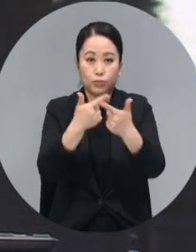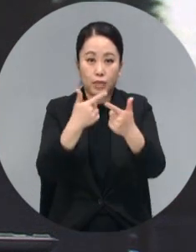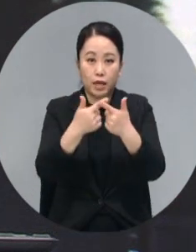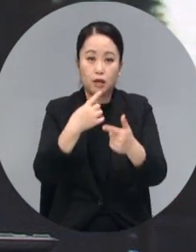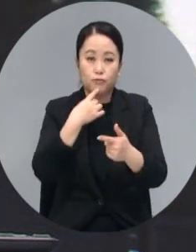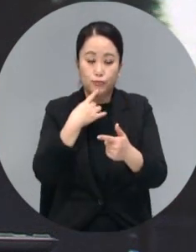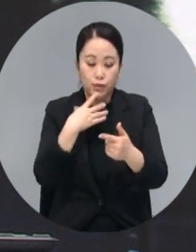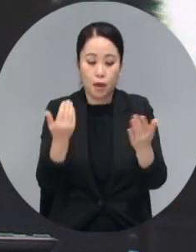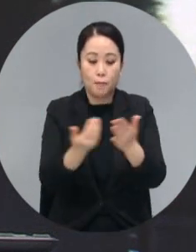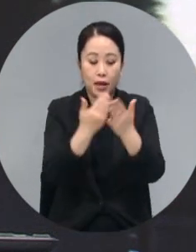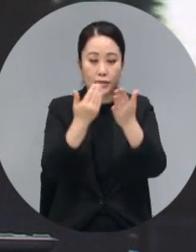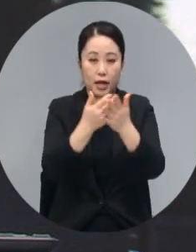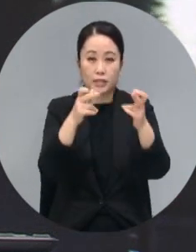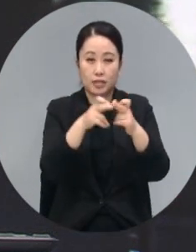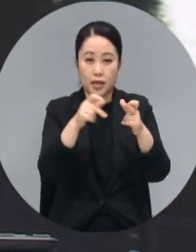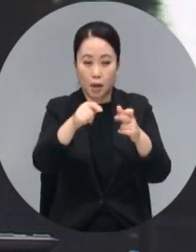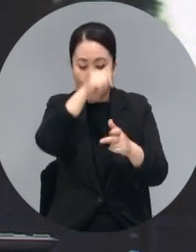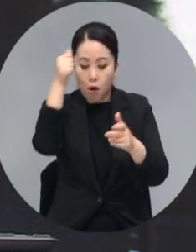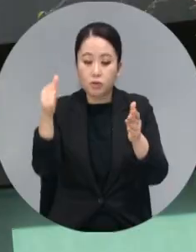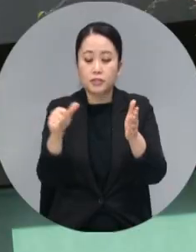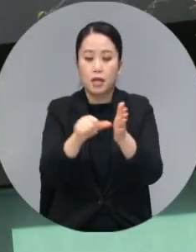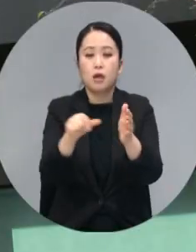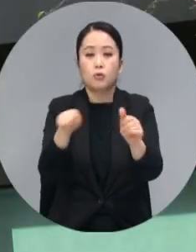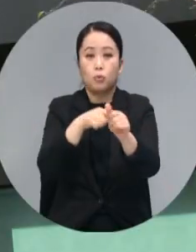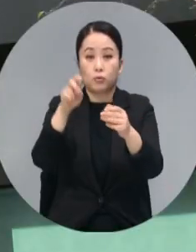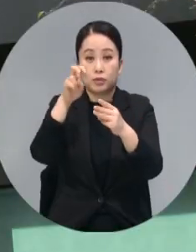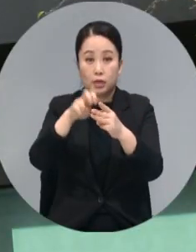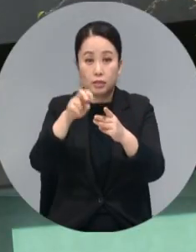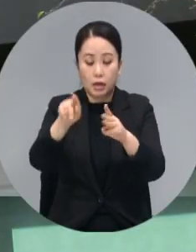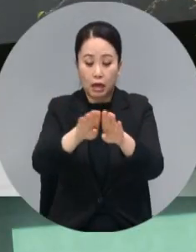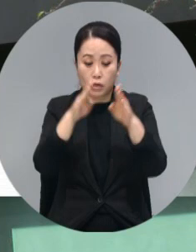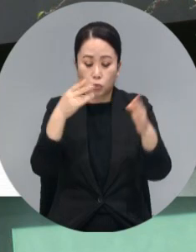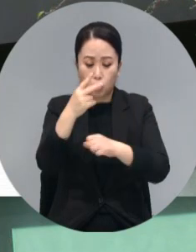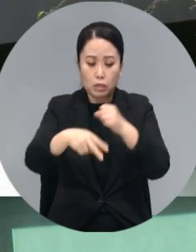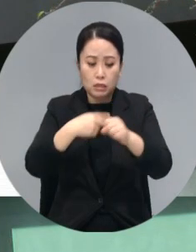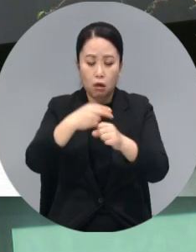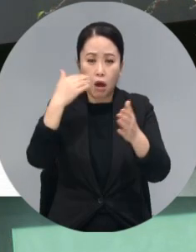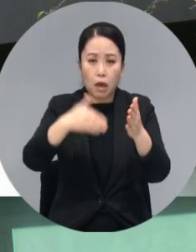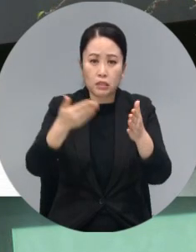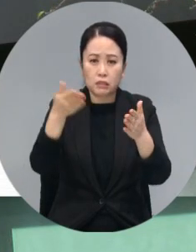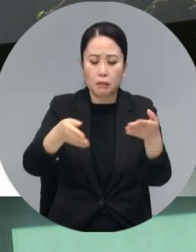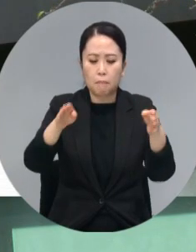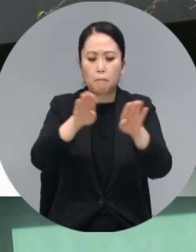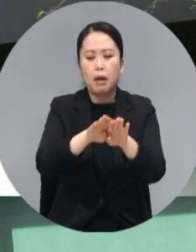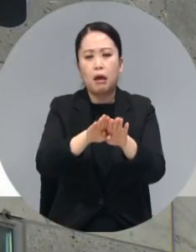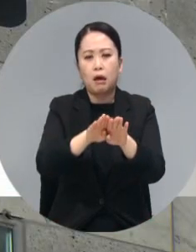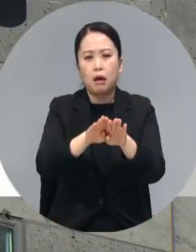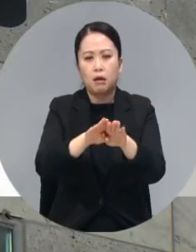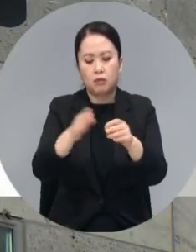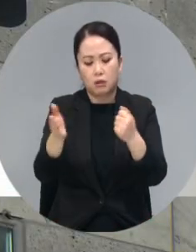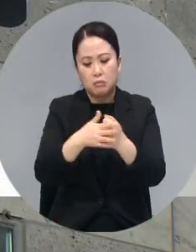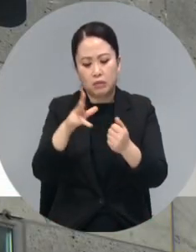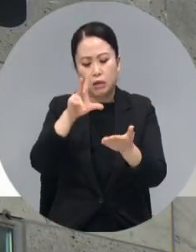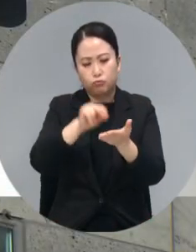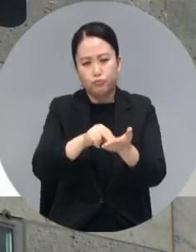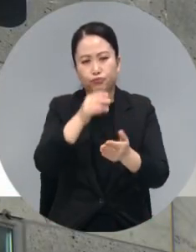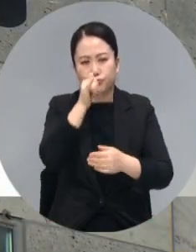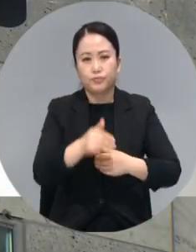부산 유일의 발달장애인 평생교육센터가 개소 2년도 되지 않아 폐원 수순을 밟으면서 논란이 일고